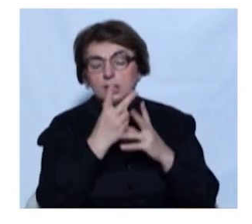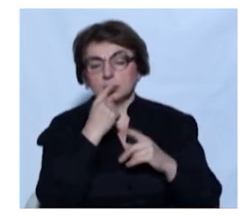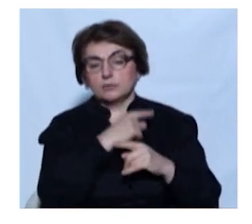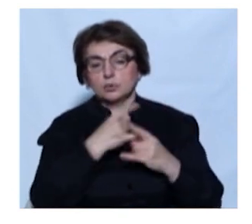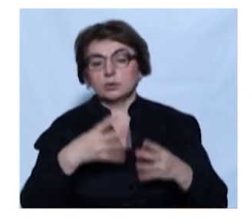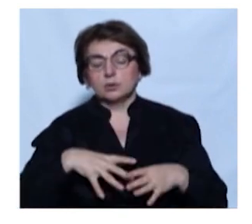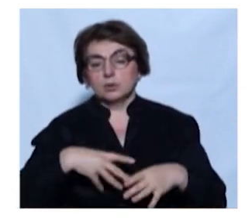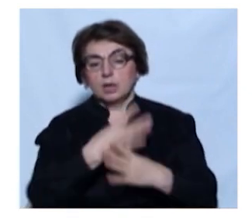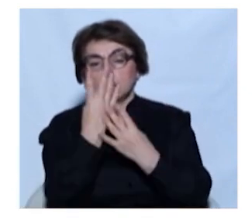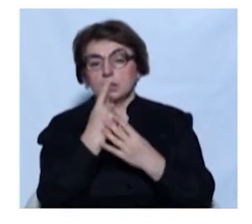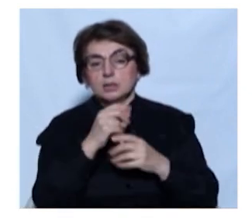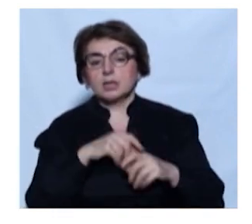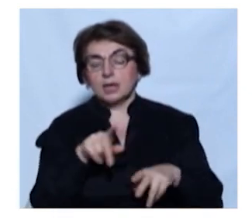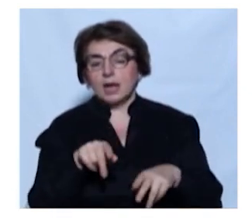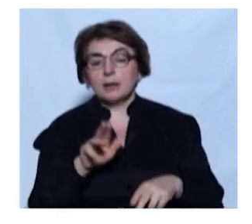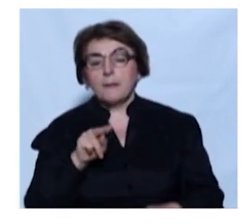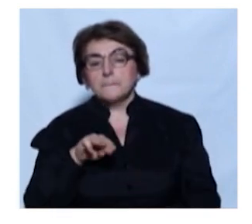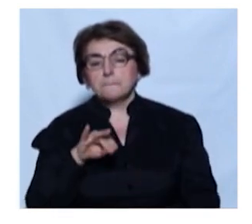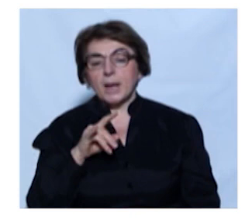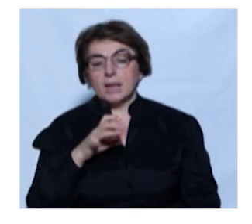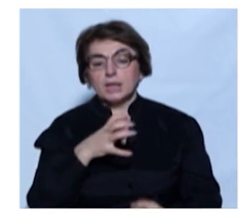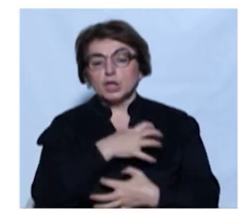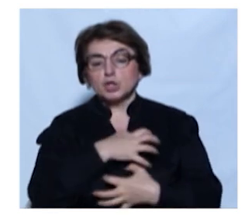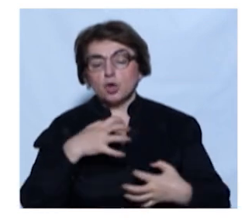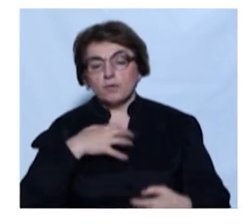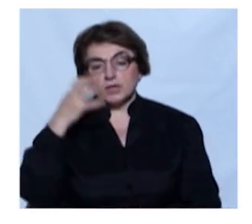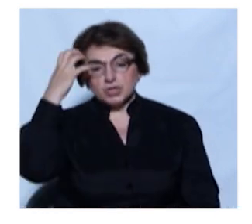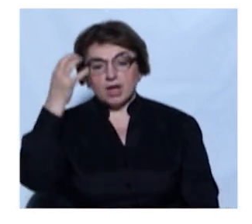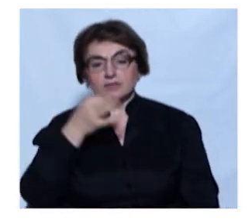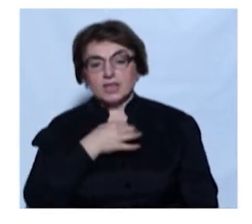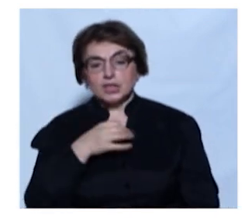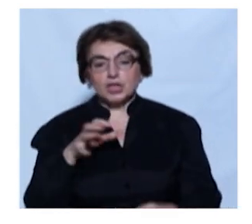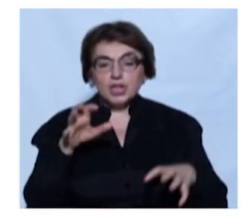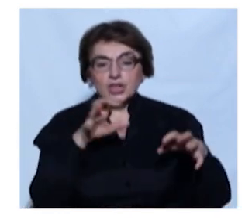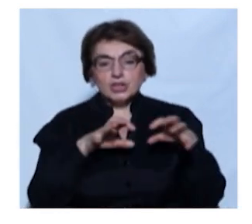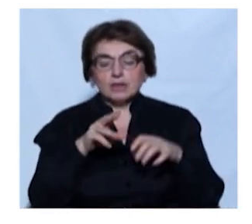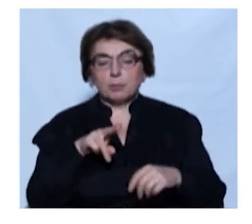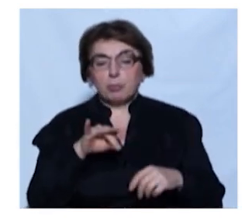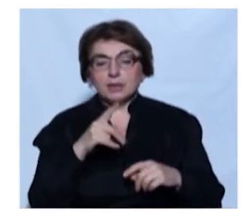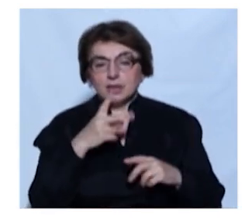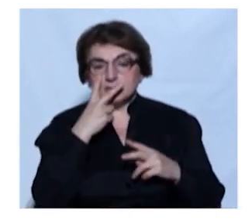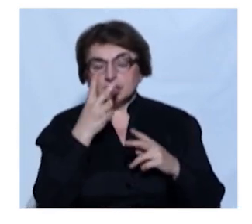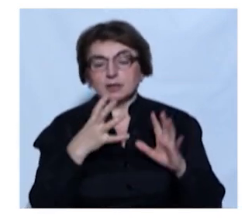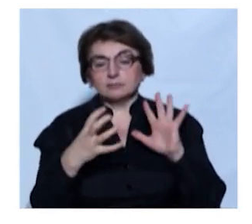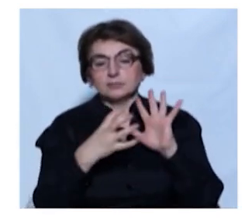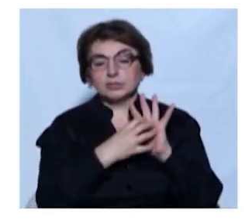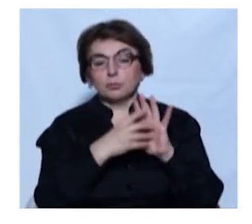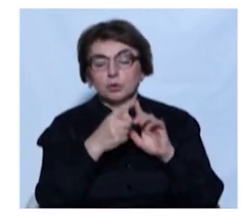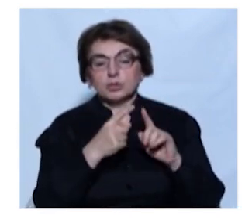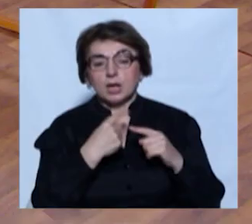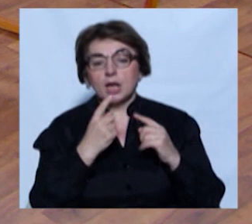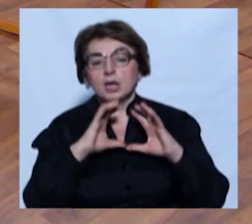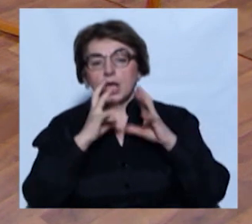გამოჩდება კიდეც ეკრანზე პანდა და შავთეთრი პანდა არის სწორედ სიმბოლო, თუ ასევე გაიხსენებთ, ეროვნული